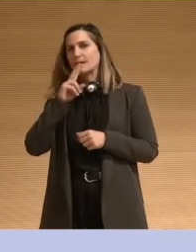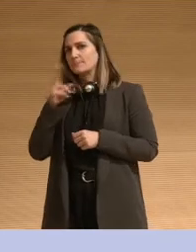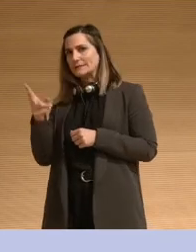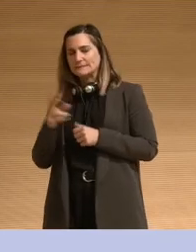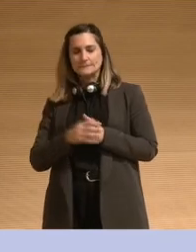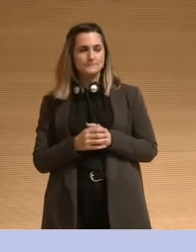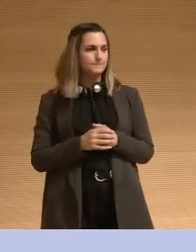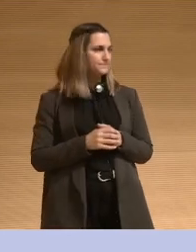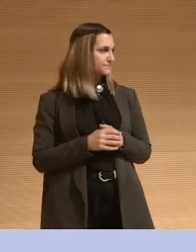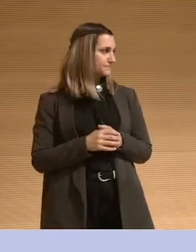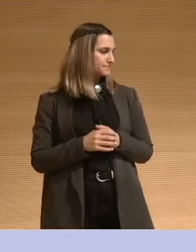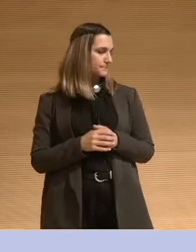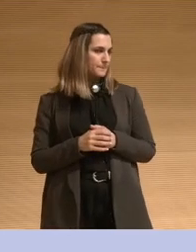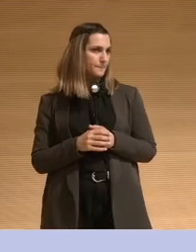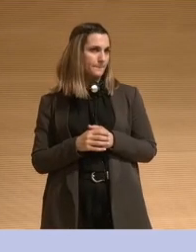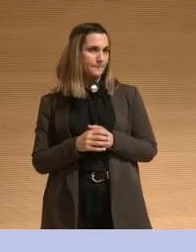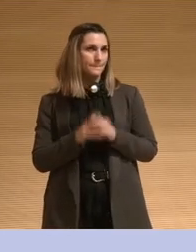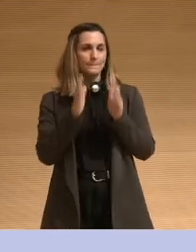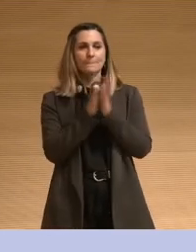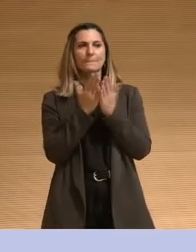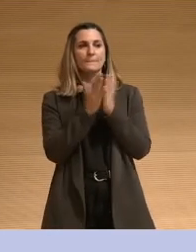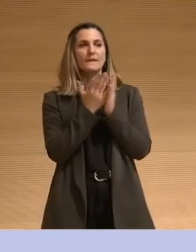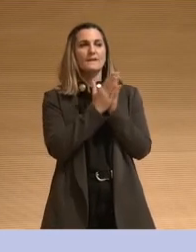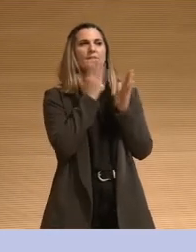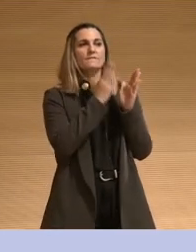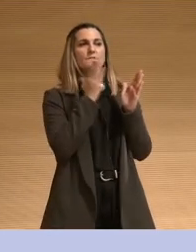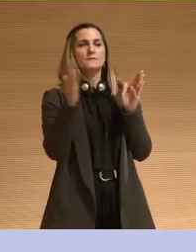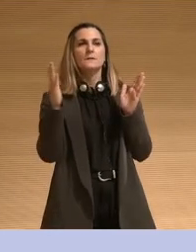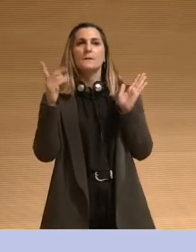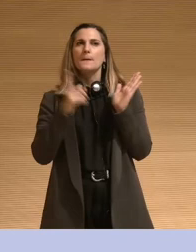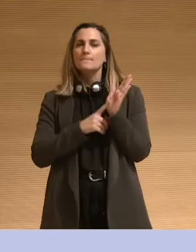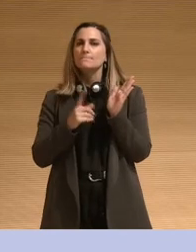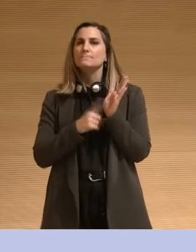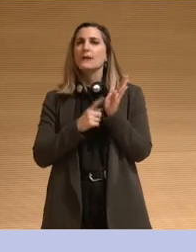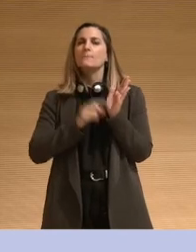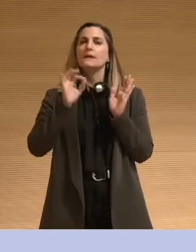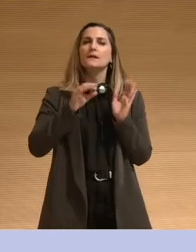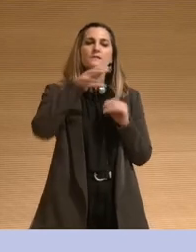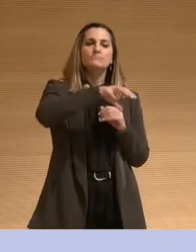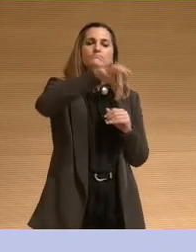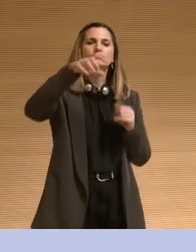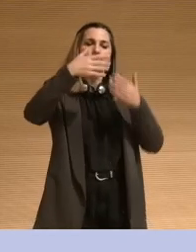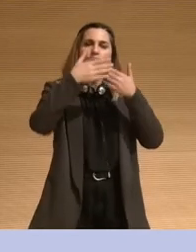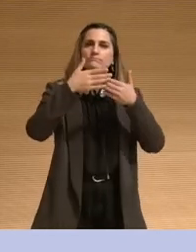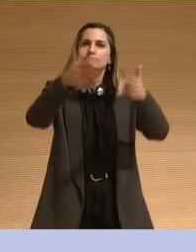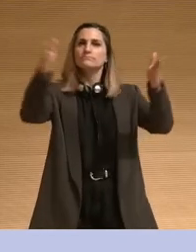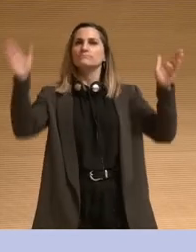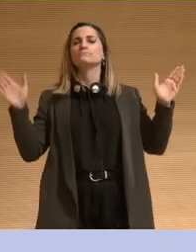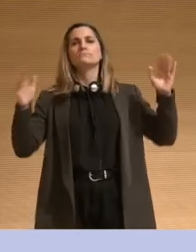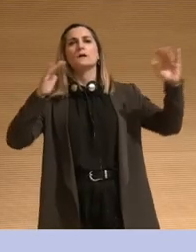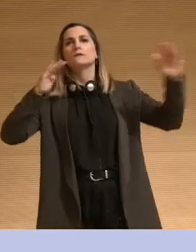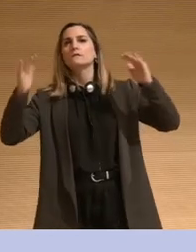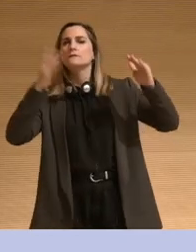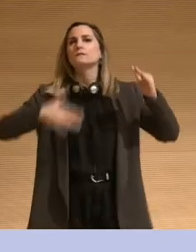Ωραία. Οι βιβλιοθήκες πρέπει να είναι χώροι ανοιχτοί, χώροι safe and brave,